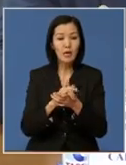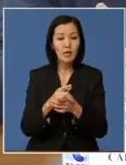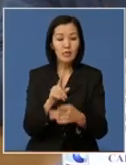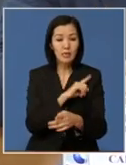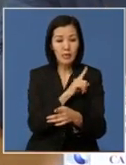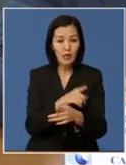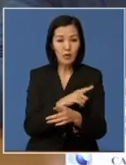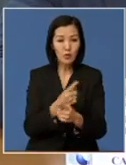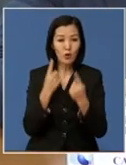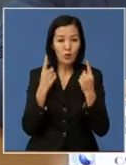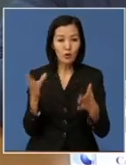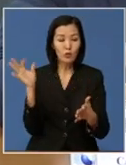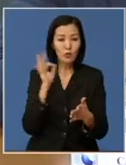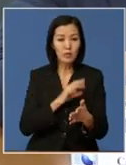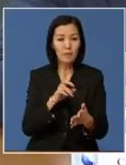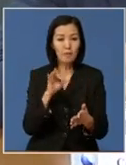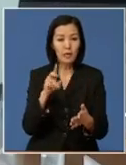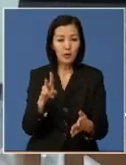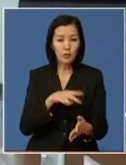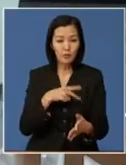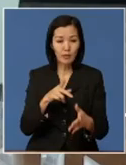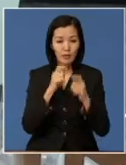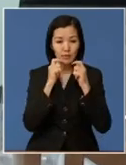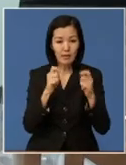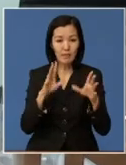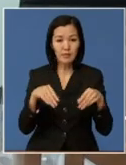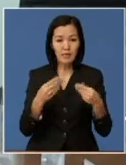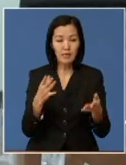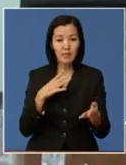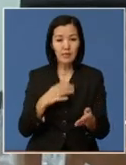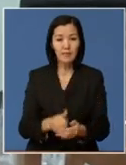өңір басшысына бірлік төсбелгісі табыс етілді.